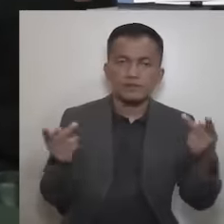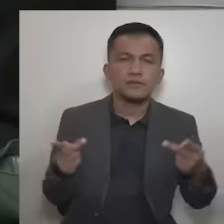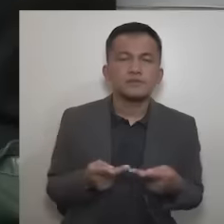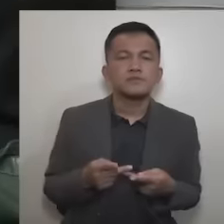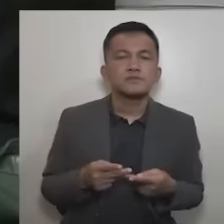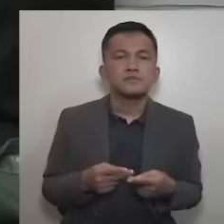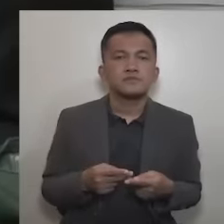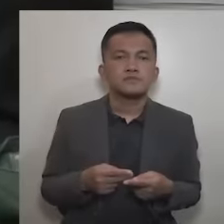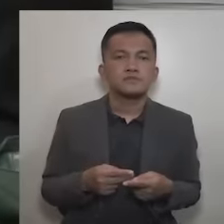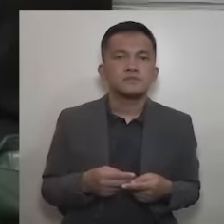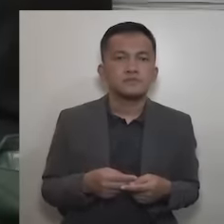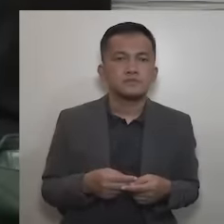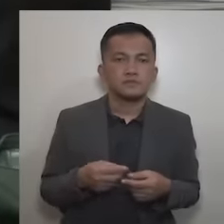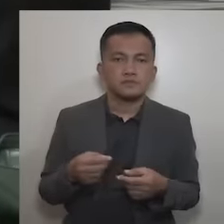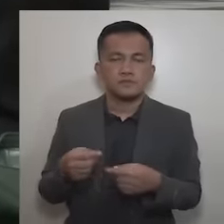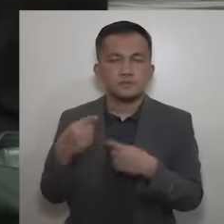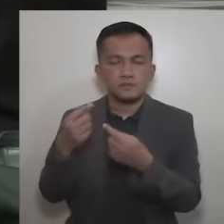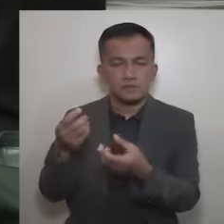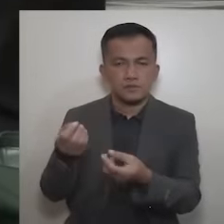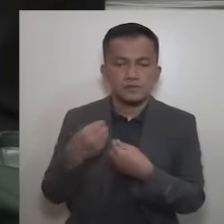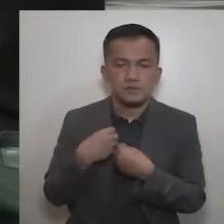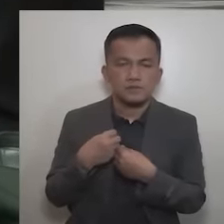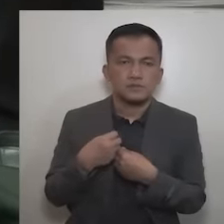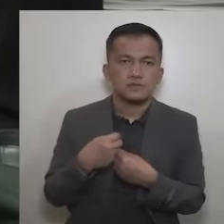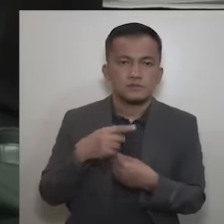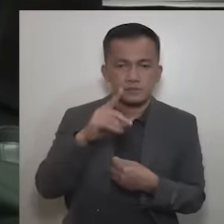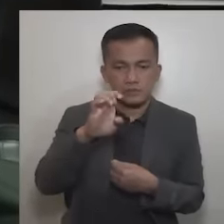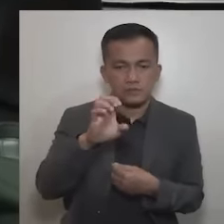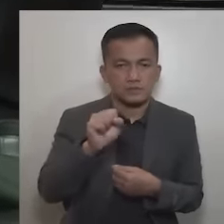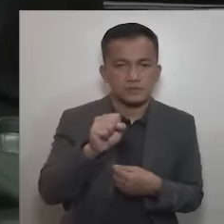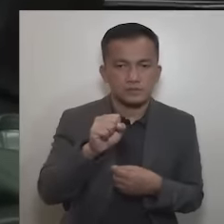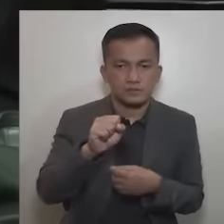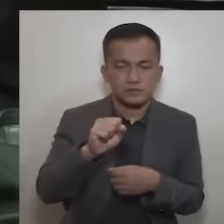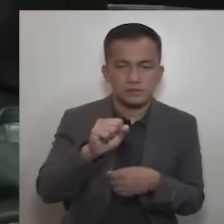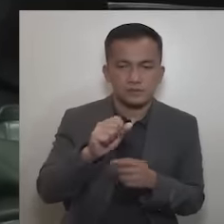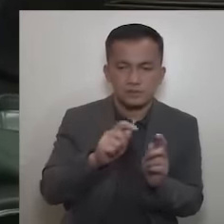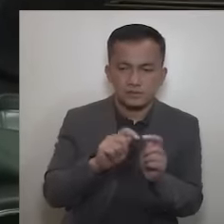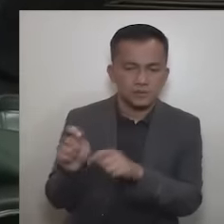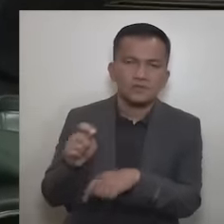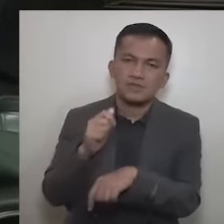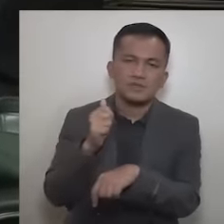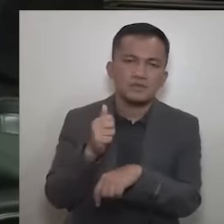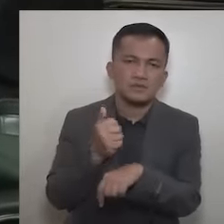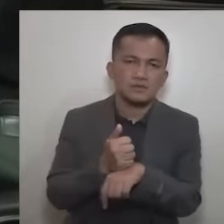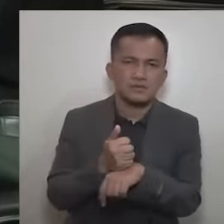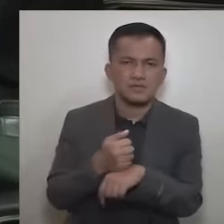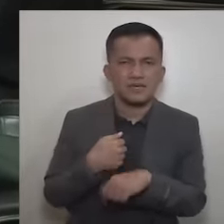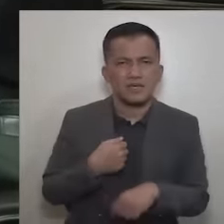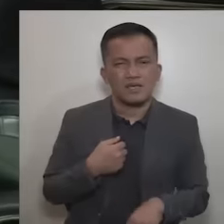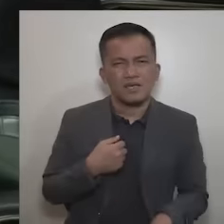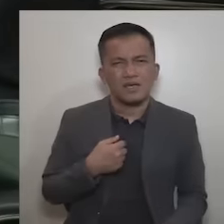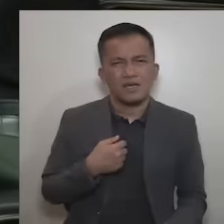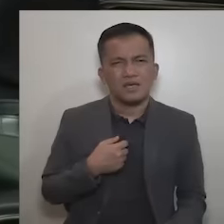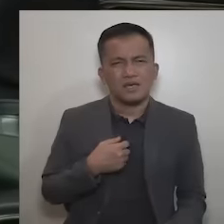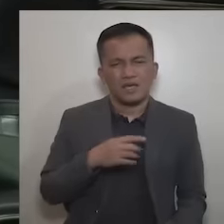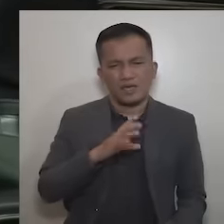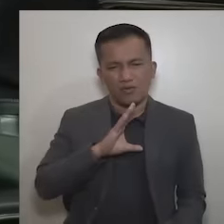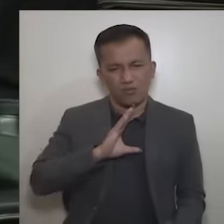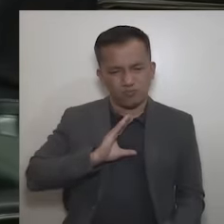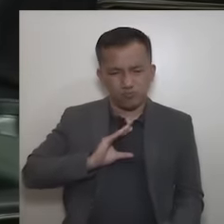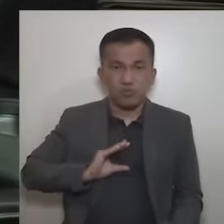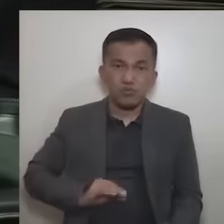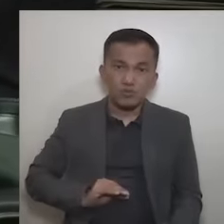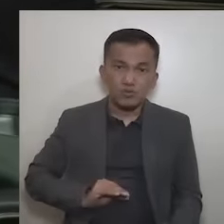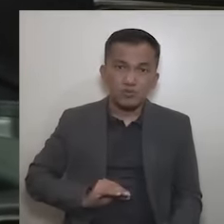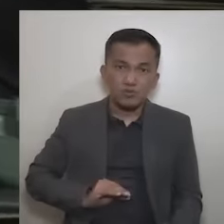gusto. Since nung binigay nila sa akin to ng yung DES na reassignment, parang na-degrade po yung pagkatao